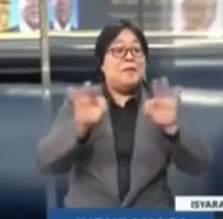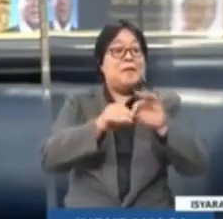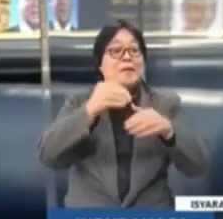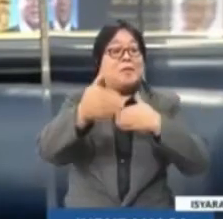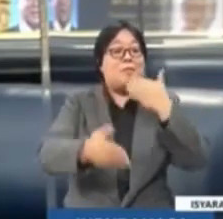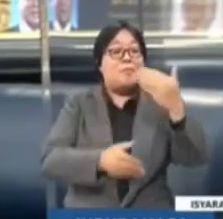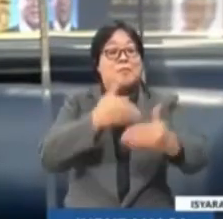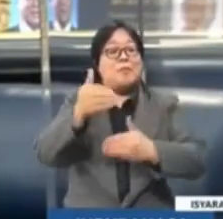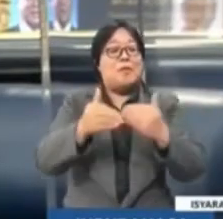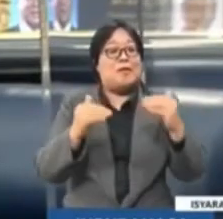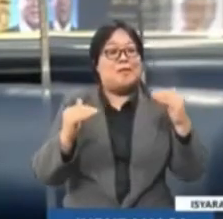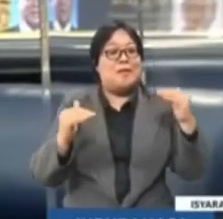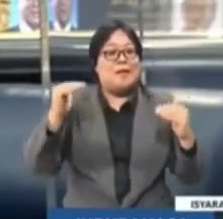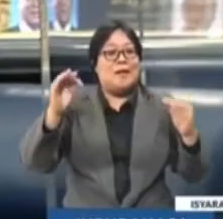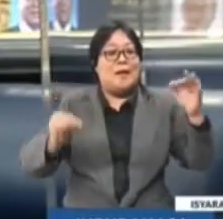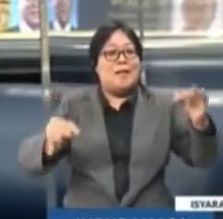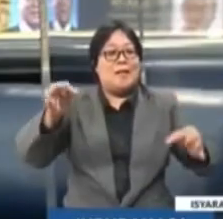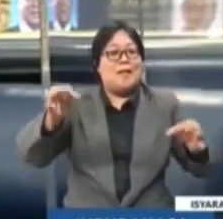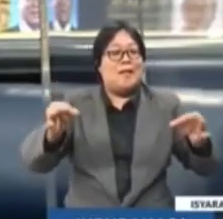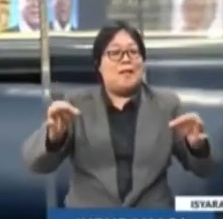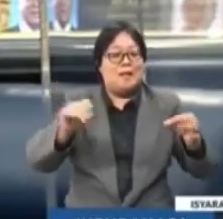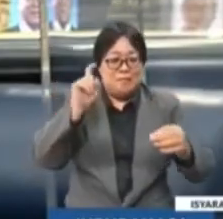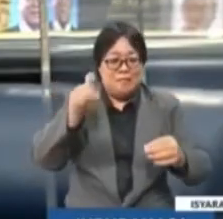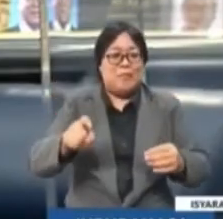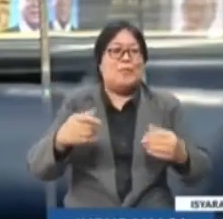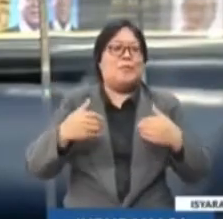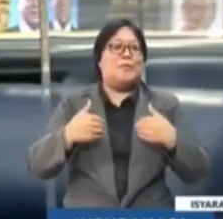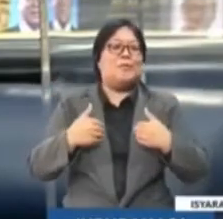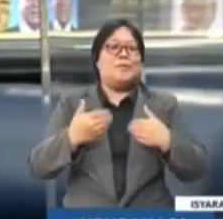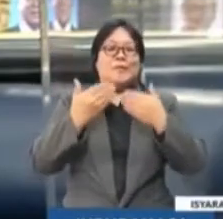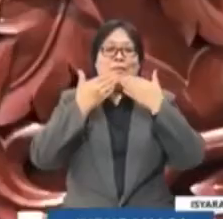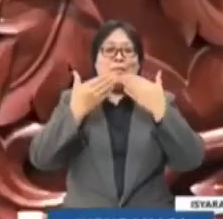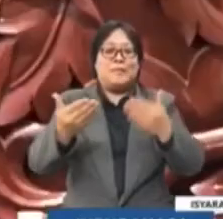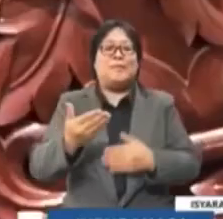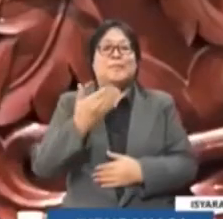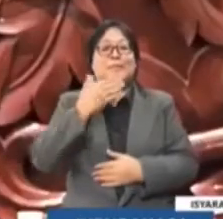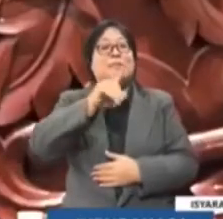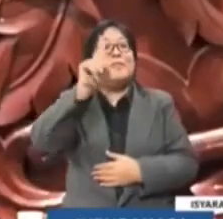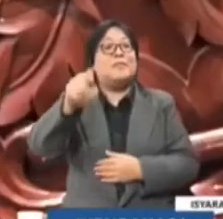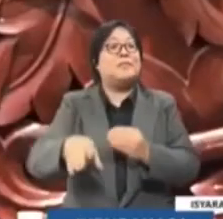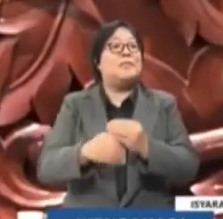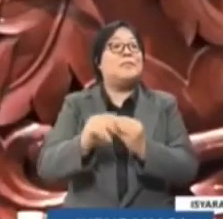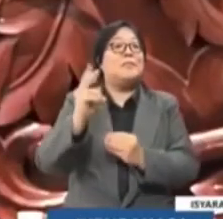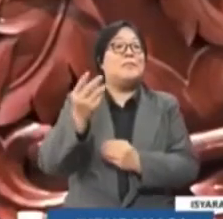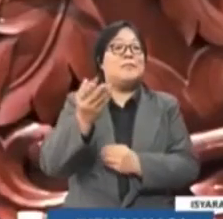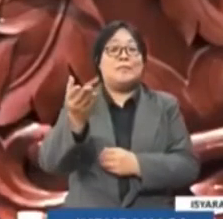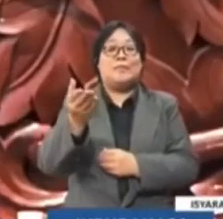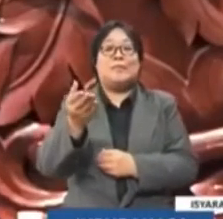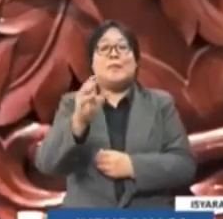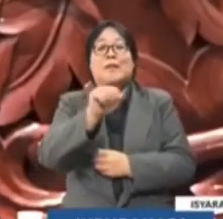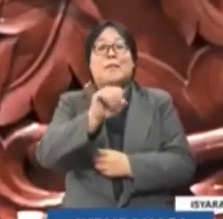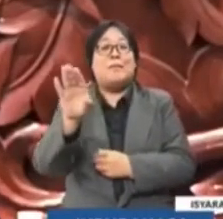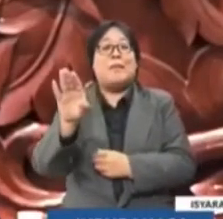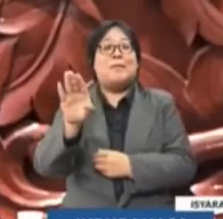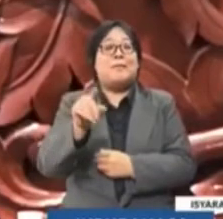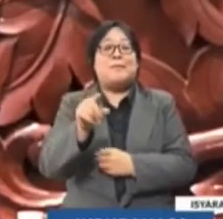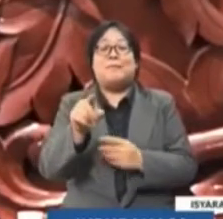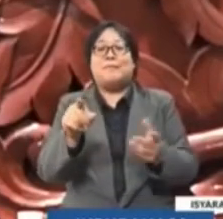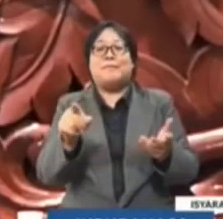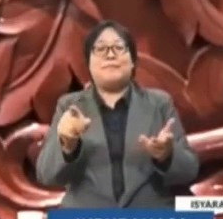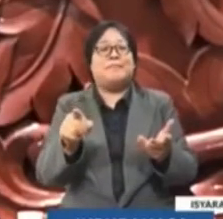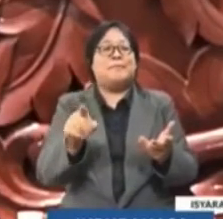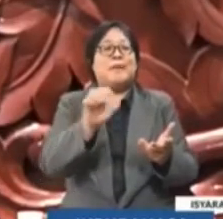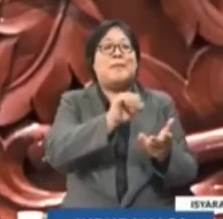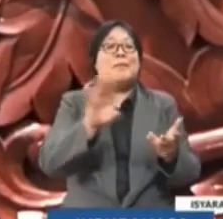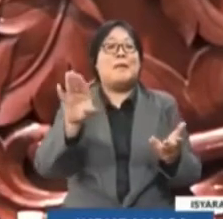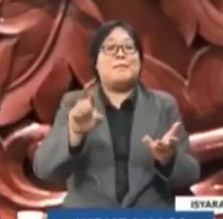itu perlu berjalan dengan baik atau sujud enggak cc tergolong tambahan kedua seorang sabun bila